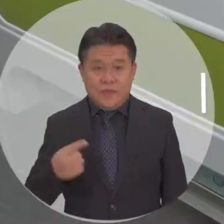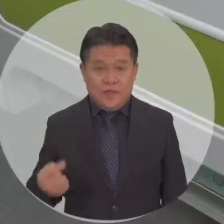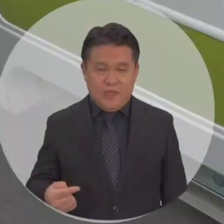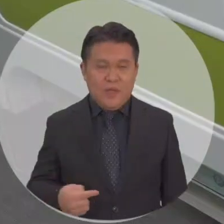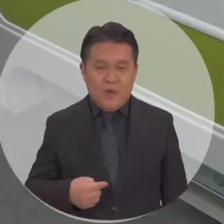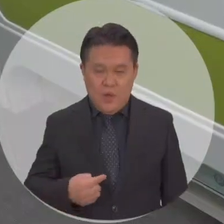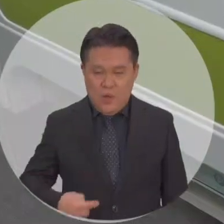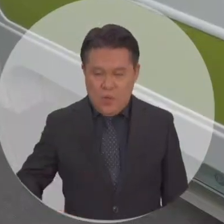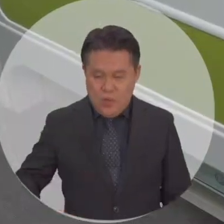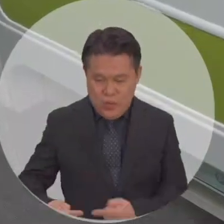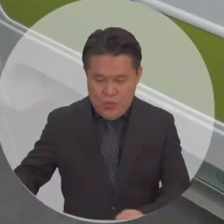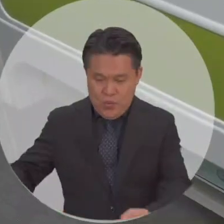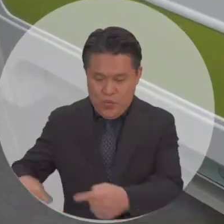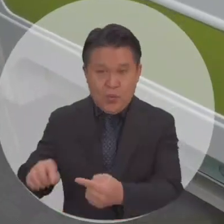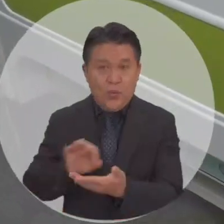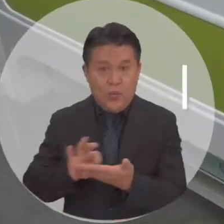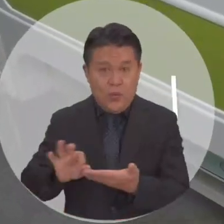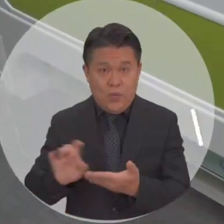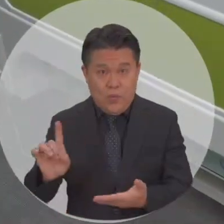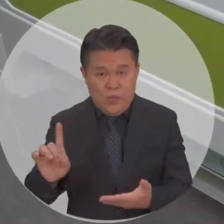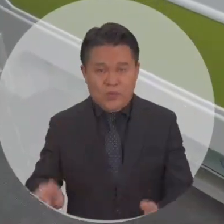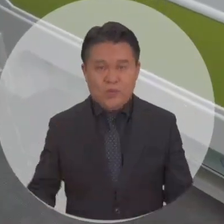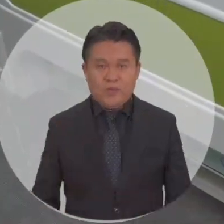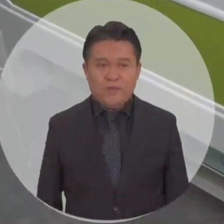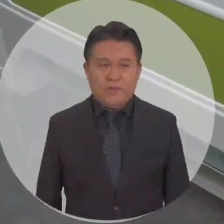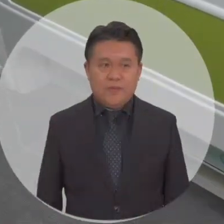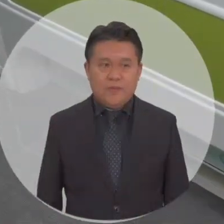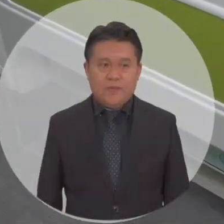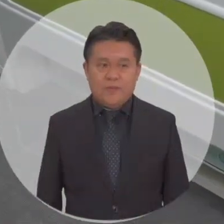유치 도뇨관을 사용하는 경우입니다.